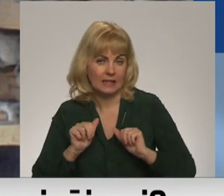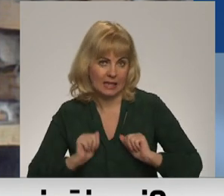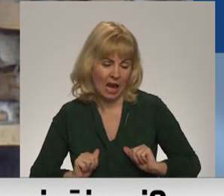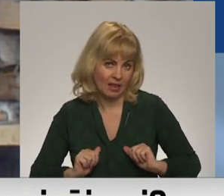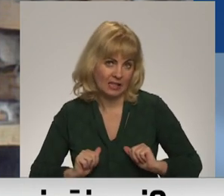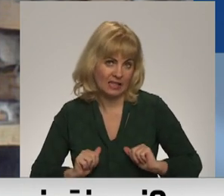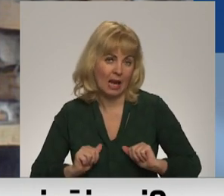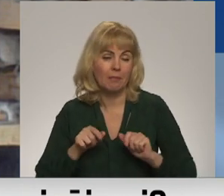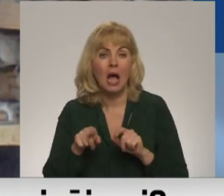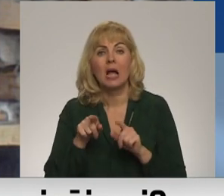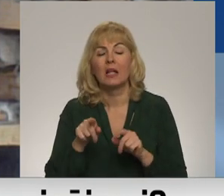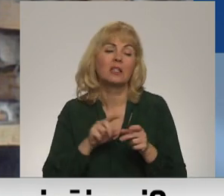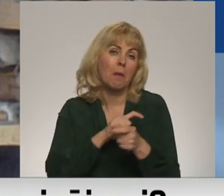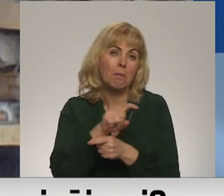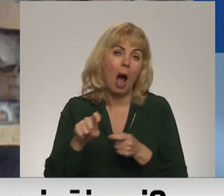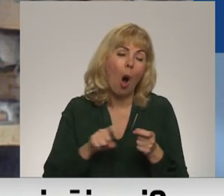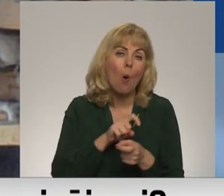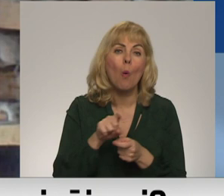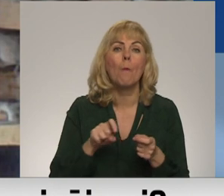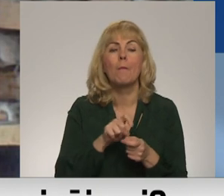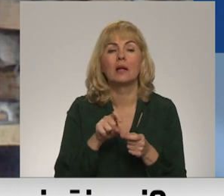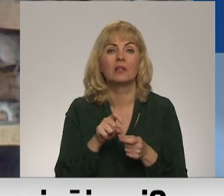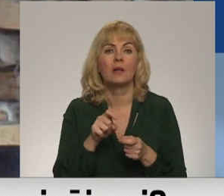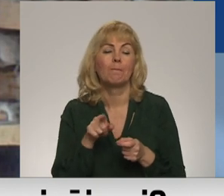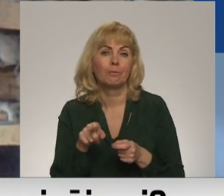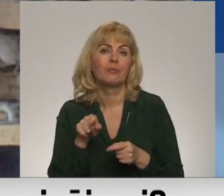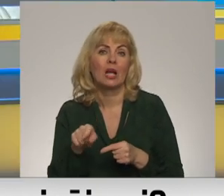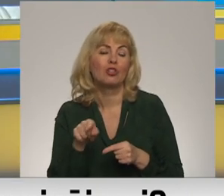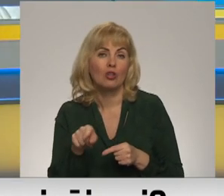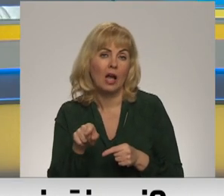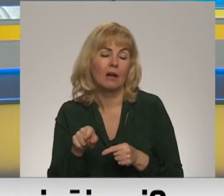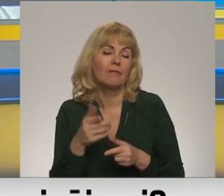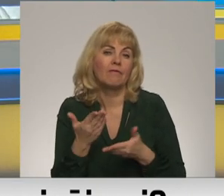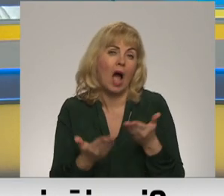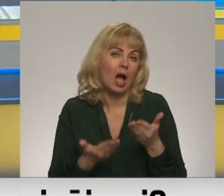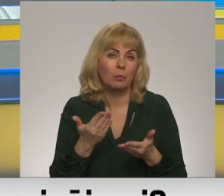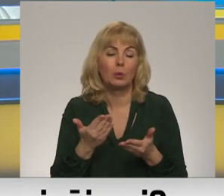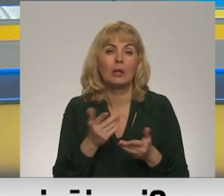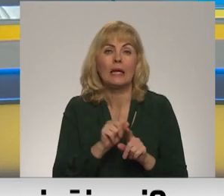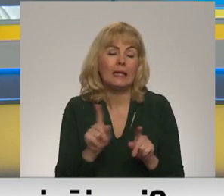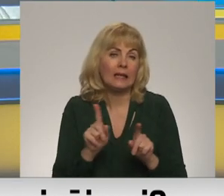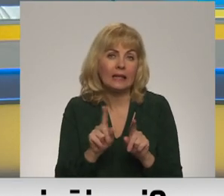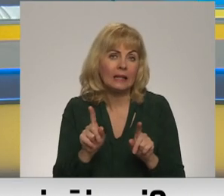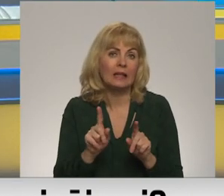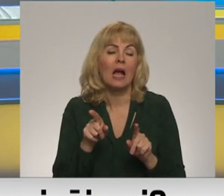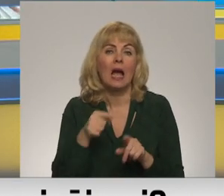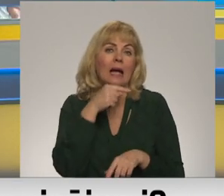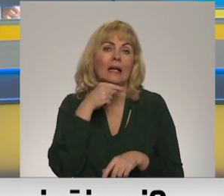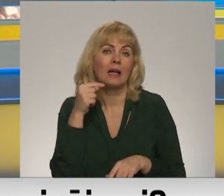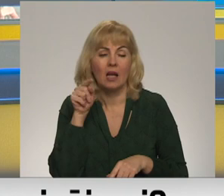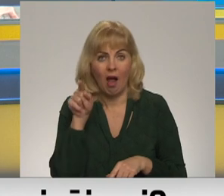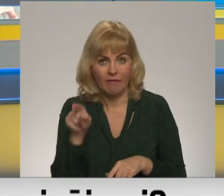Tātad tās baumas, un es uzsveru, tās, protams, ir šajā fāzē baumas, ir tādas, ka